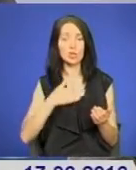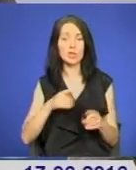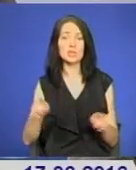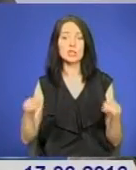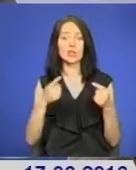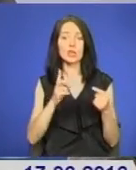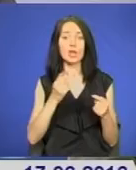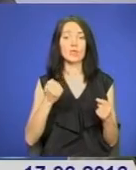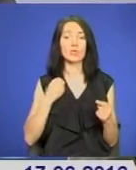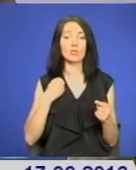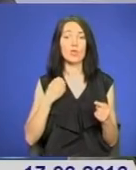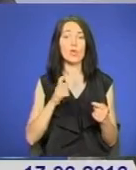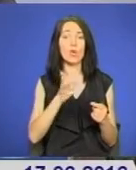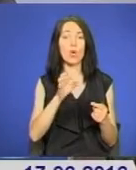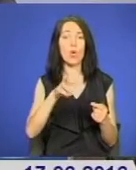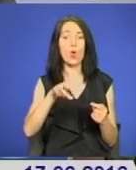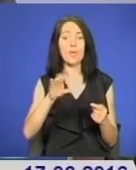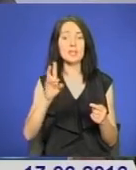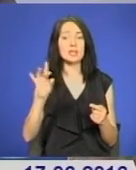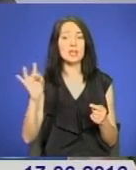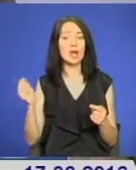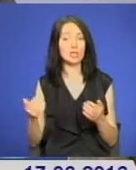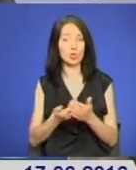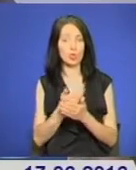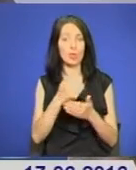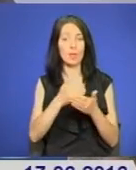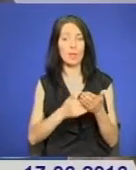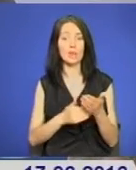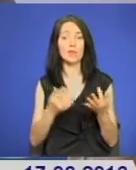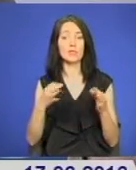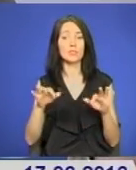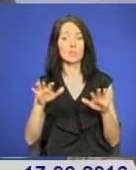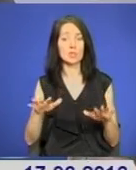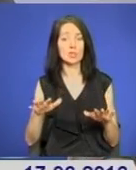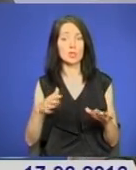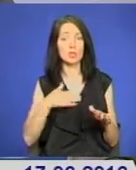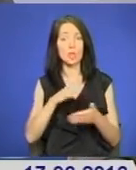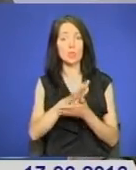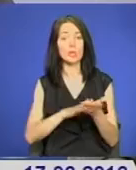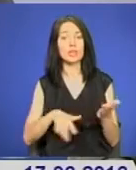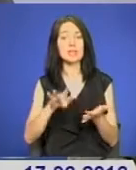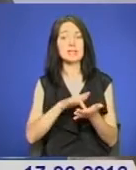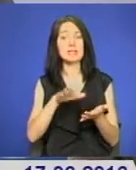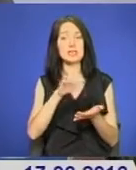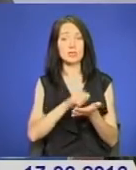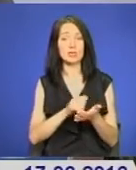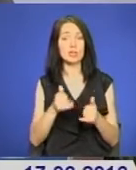військові комісаріати нові. Тому перелік вакантних посад ми подали в центр зайнятості для того,